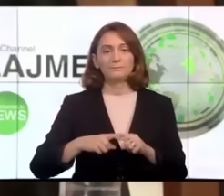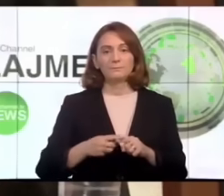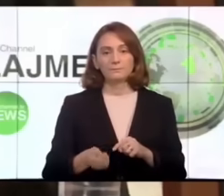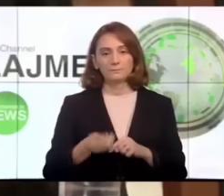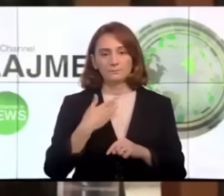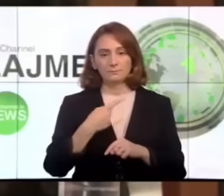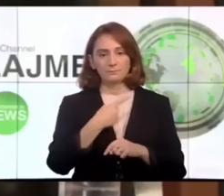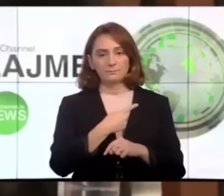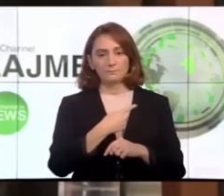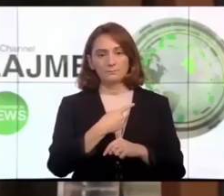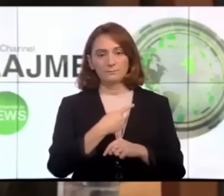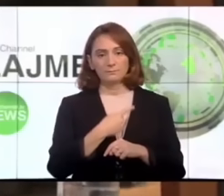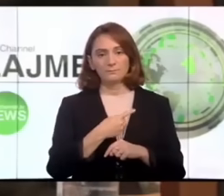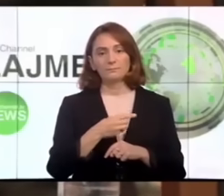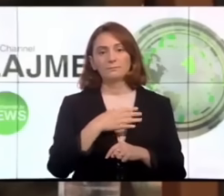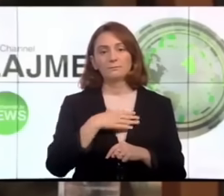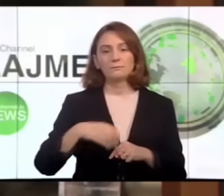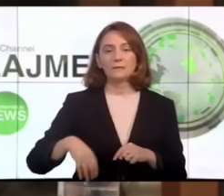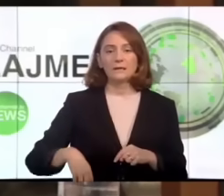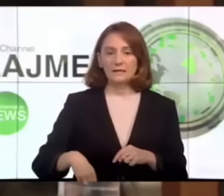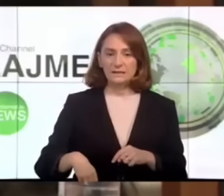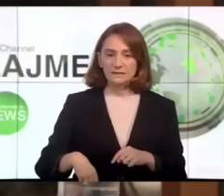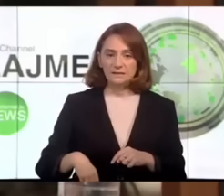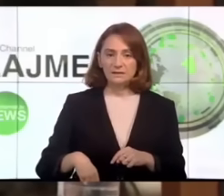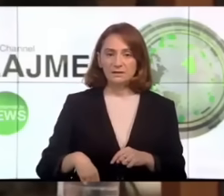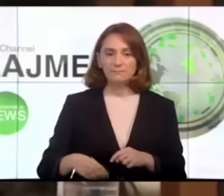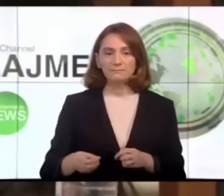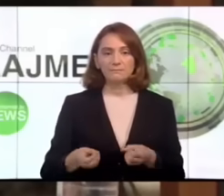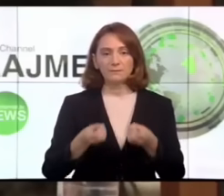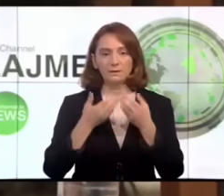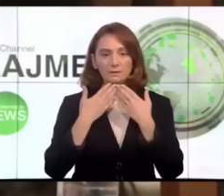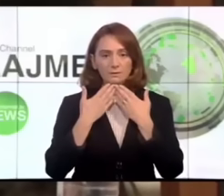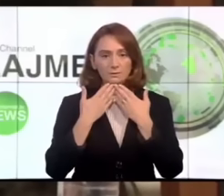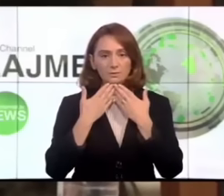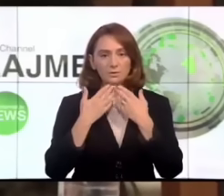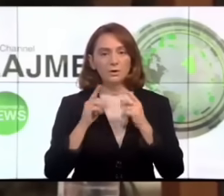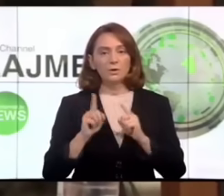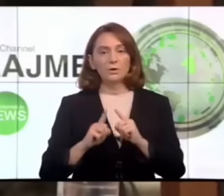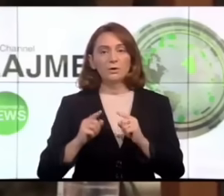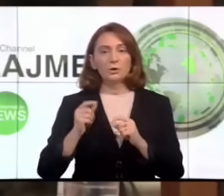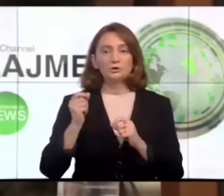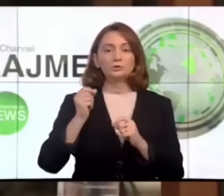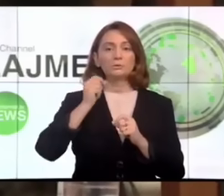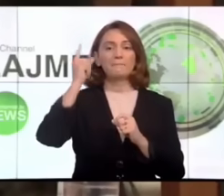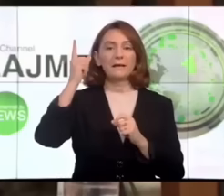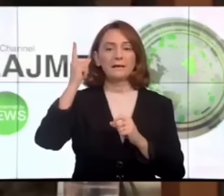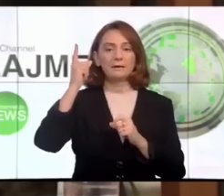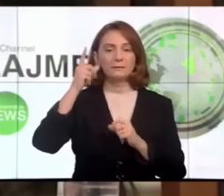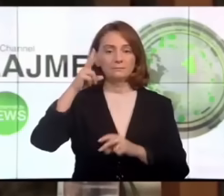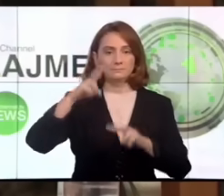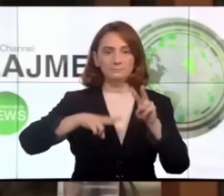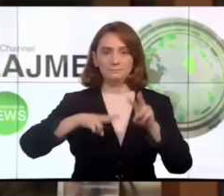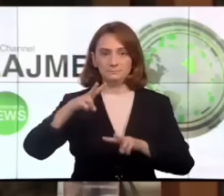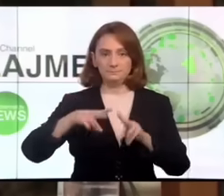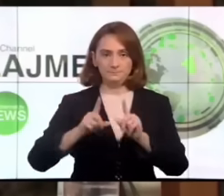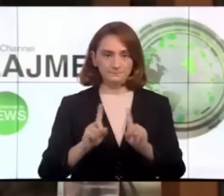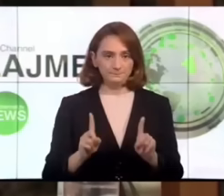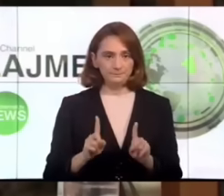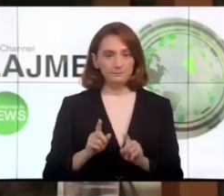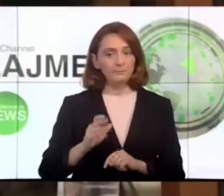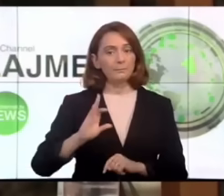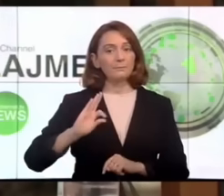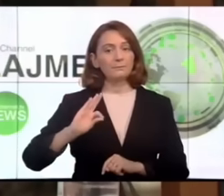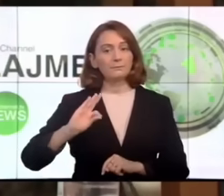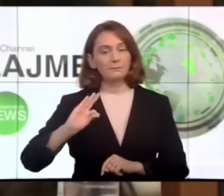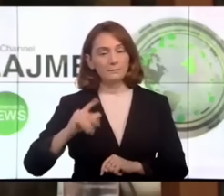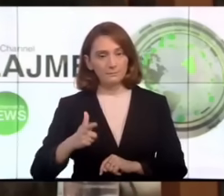një kryeinspektorat, një inspektorat qendror ekziston, vazhdojnë të ekzistojnë dhe inspektoratet e